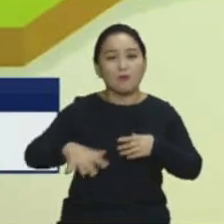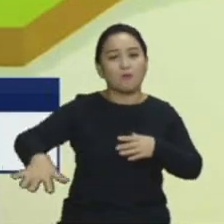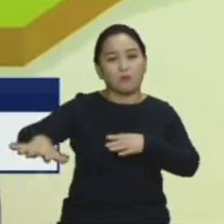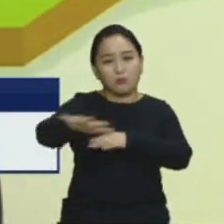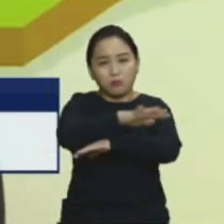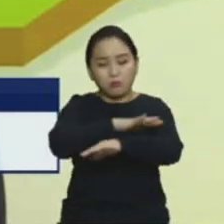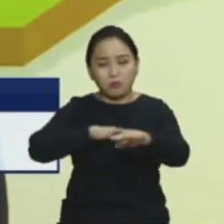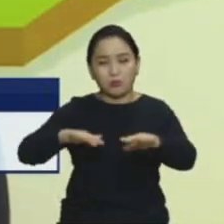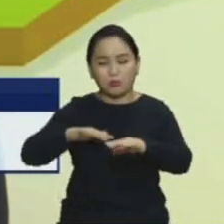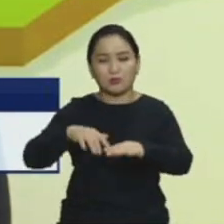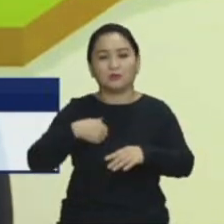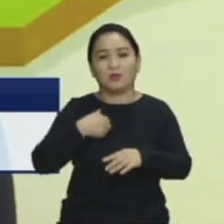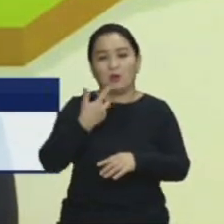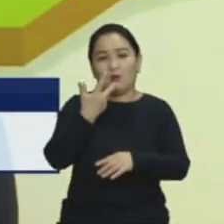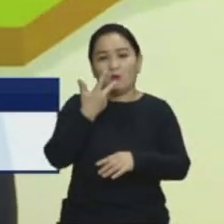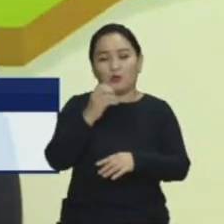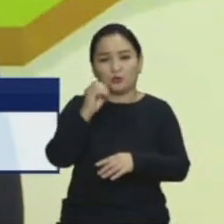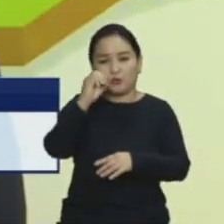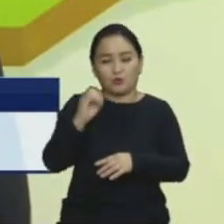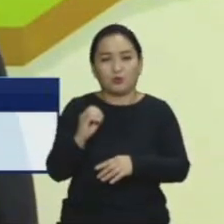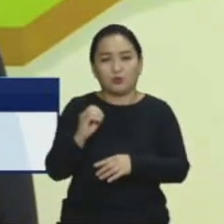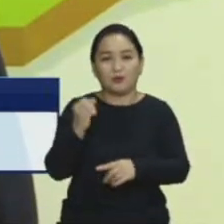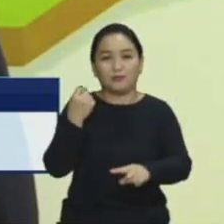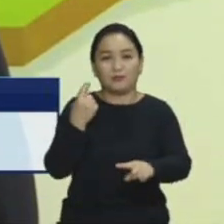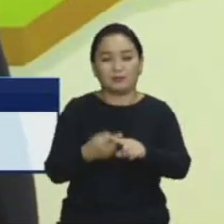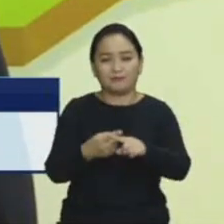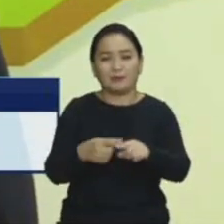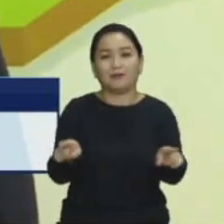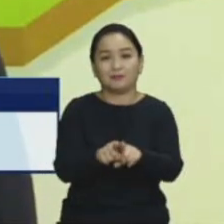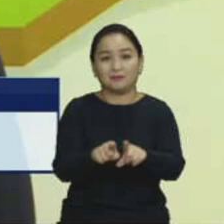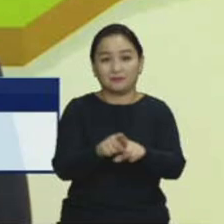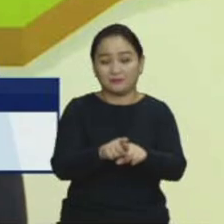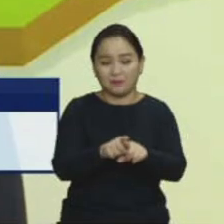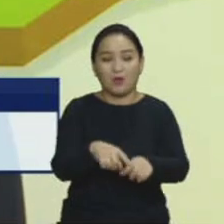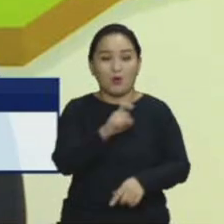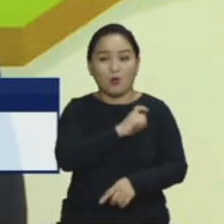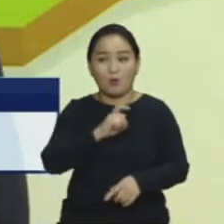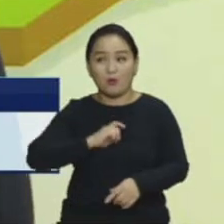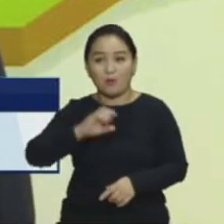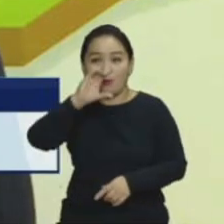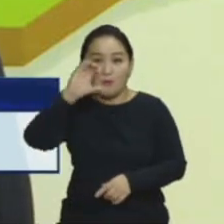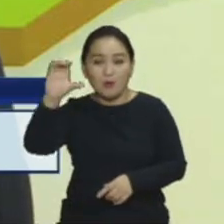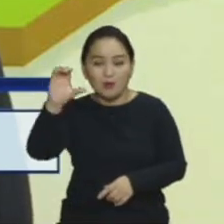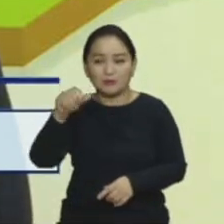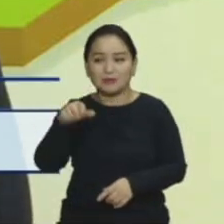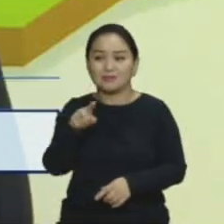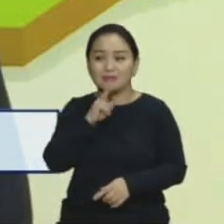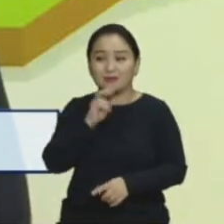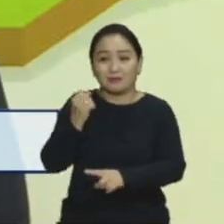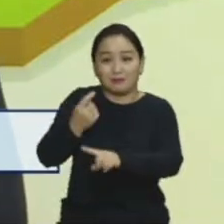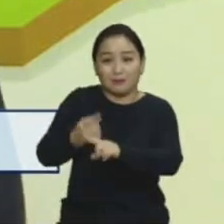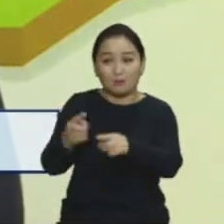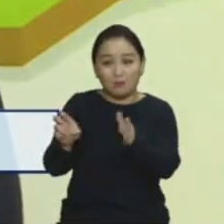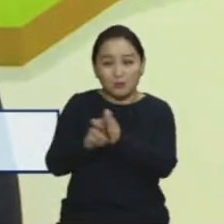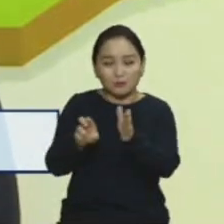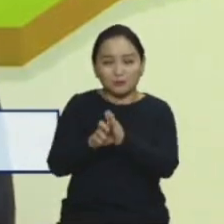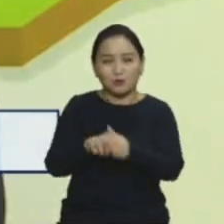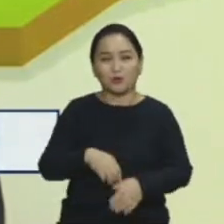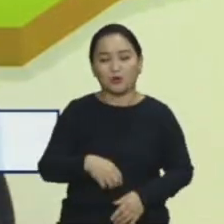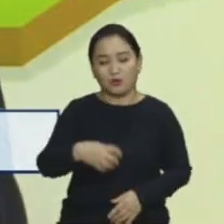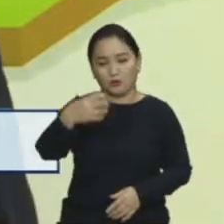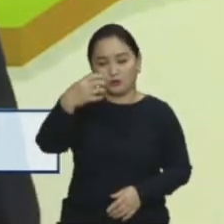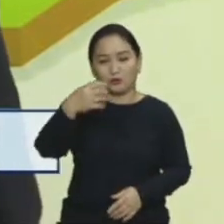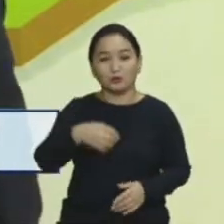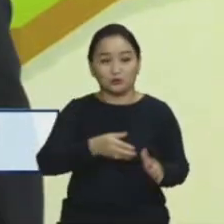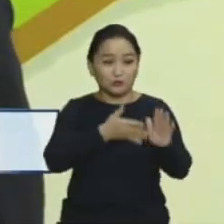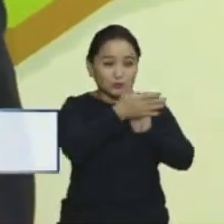өсөхийг тохируулах хийх ёстой. Хувийн хэвшлийн байгууллагууд болон бусад байгууллагуудыг цалингаа нэмэх боломжийг хийхин тулд төсөөс татврын дэмжлэг